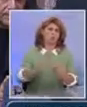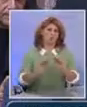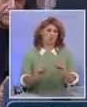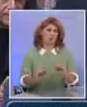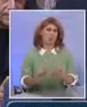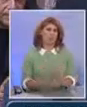Παιδεία.